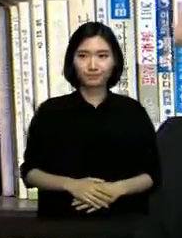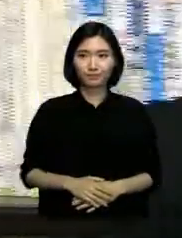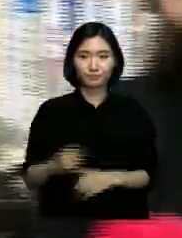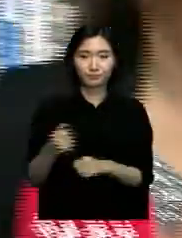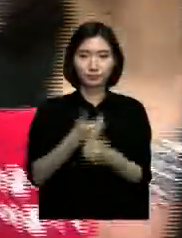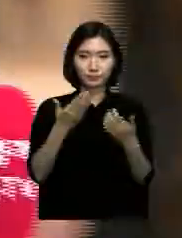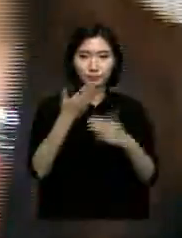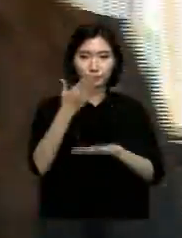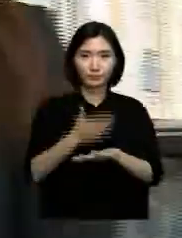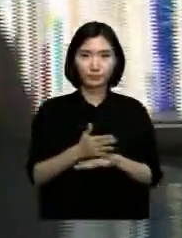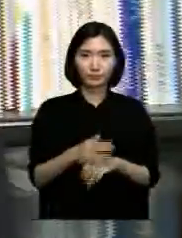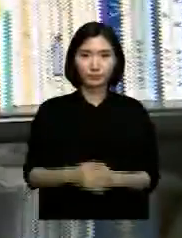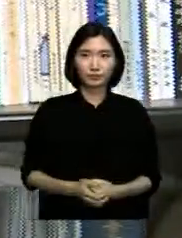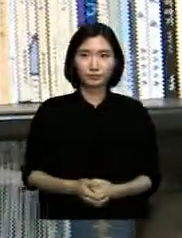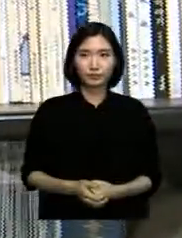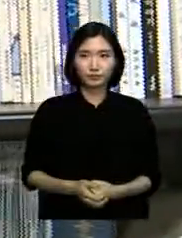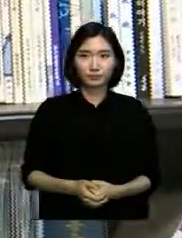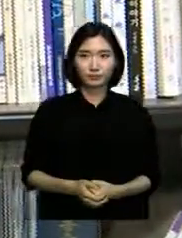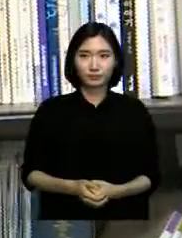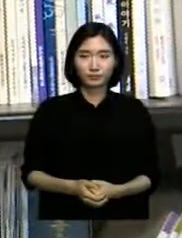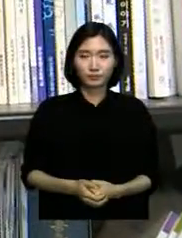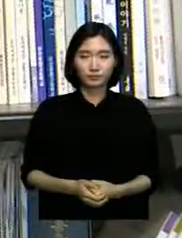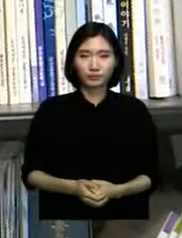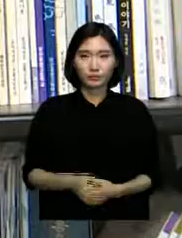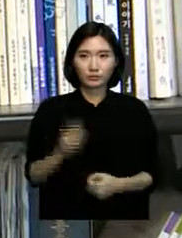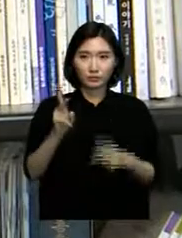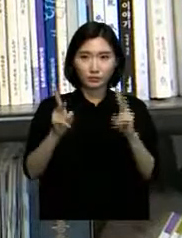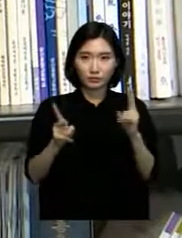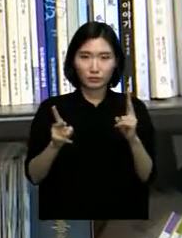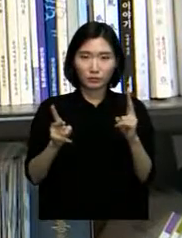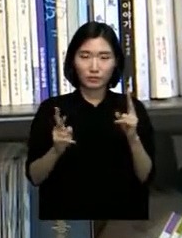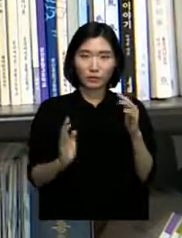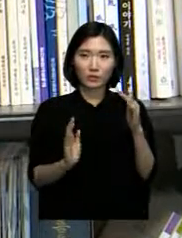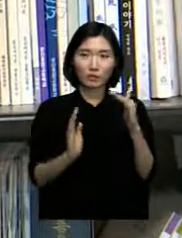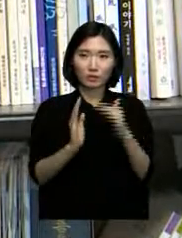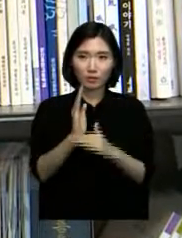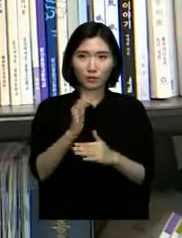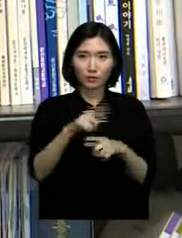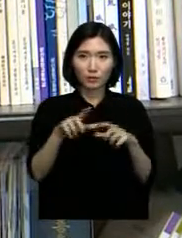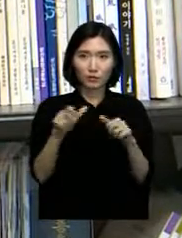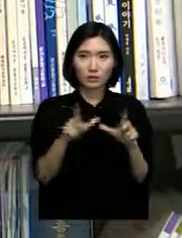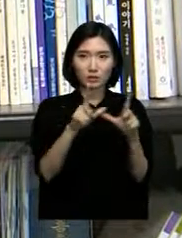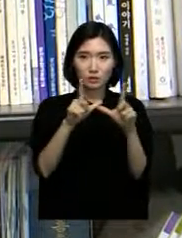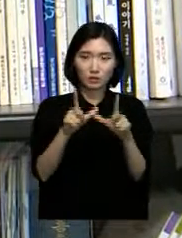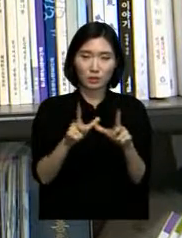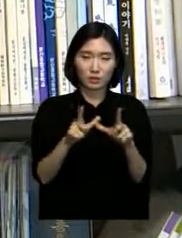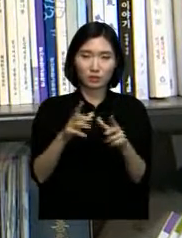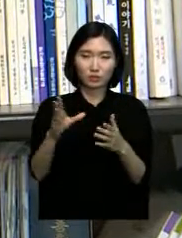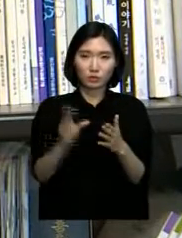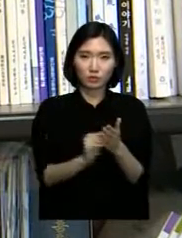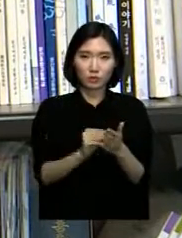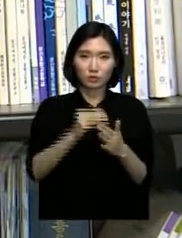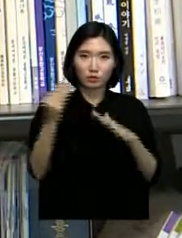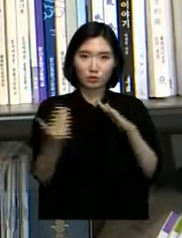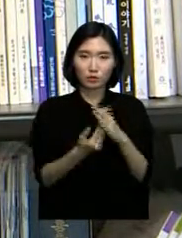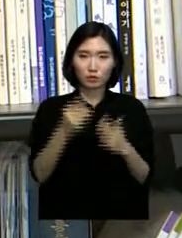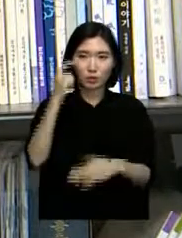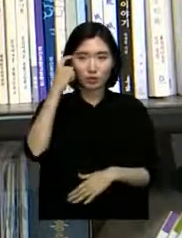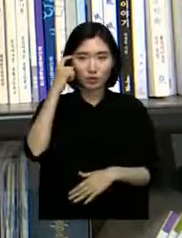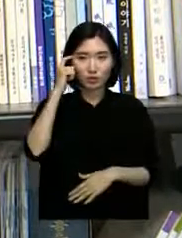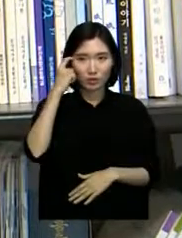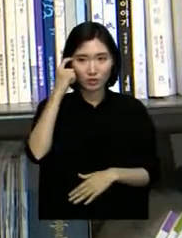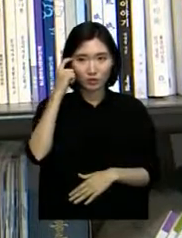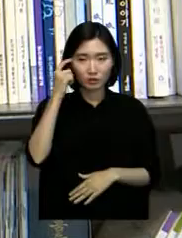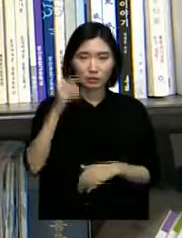잘 들었습니다. 감사합니다. 네. 네, 여야를 넘어 민생 현안을 최우선으로 하겠다는 연정의